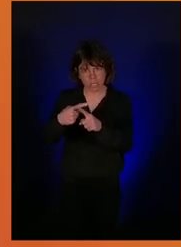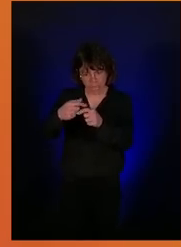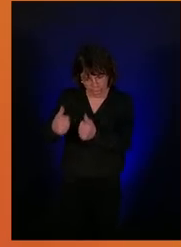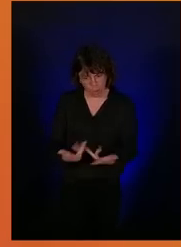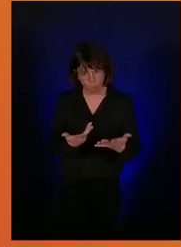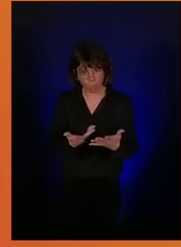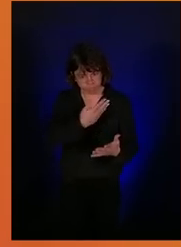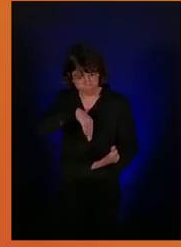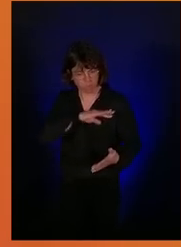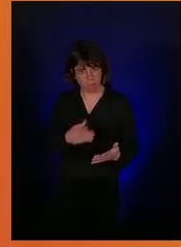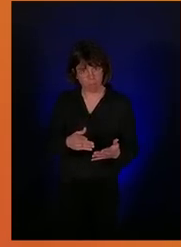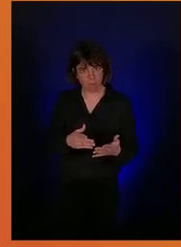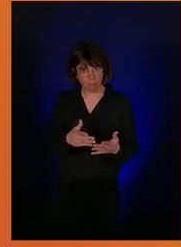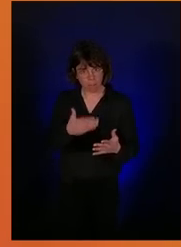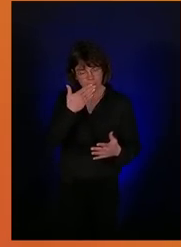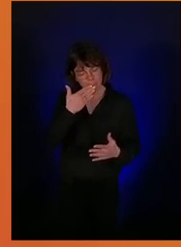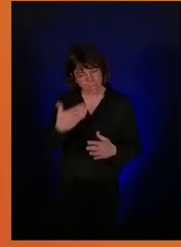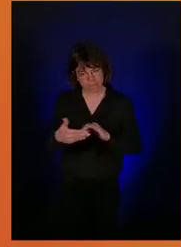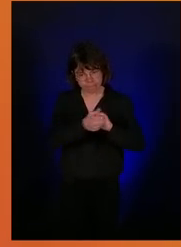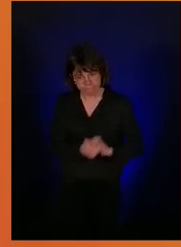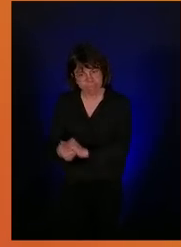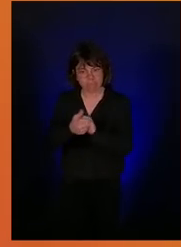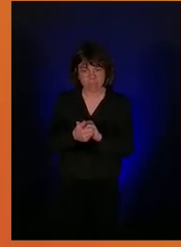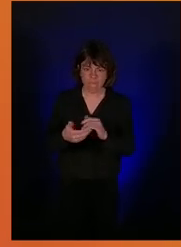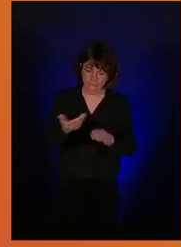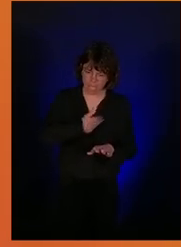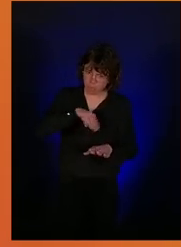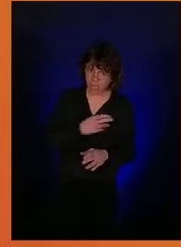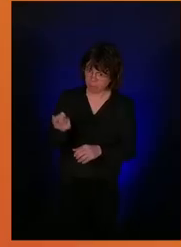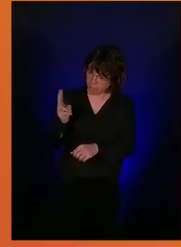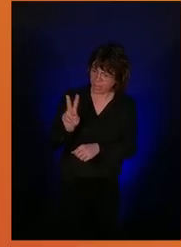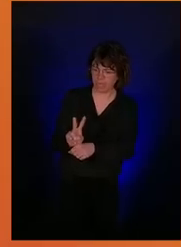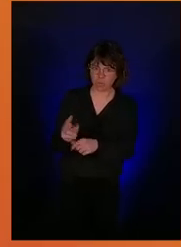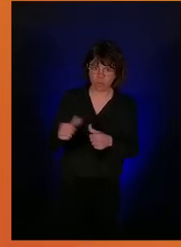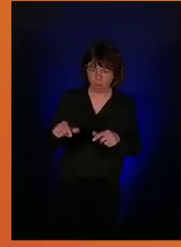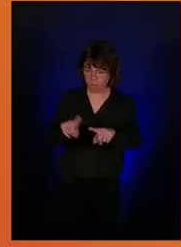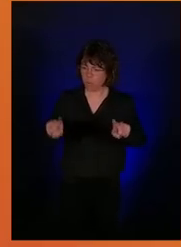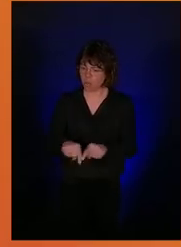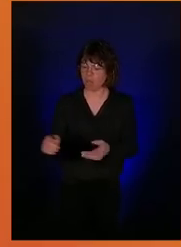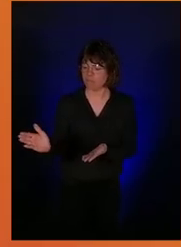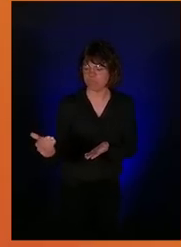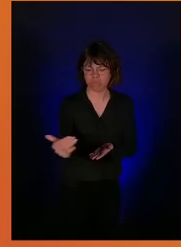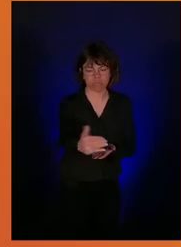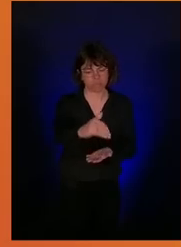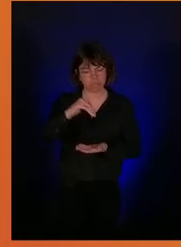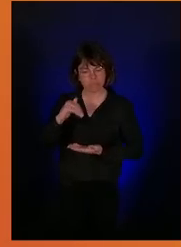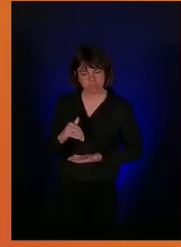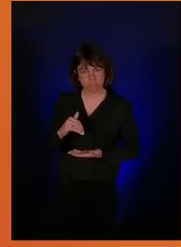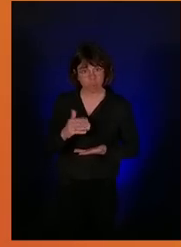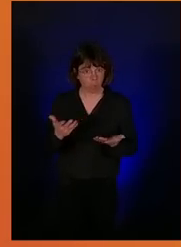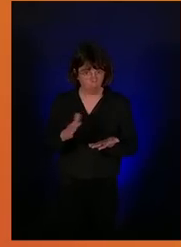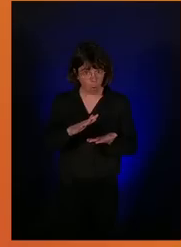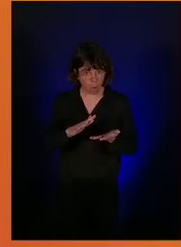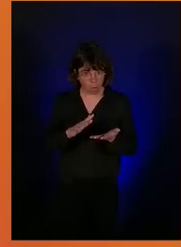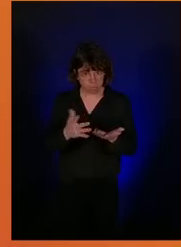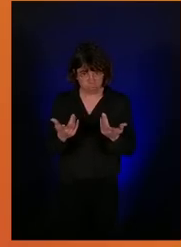fraternellement. Les responsables de délégation vont collecter les bulletins. Vous pouvez ranger vos